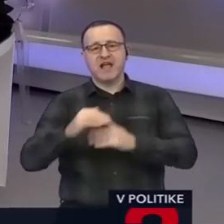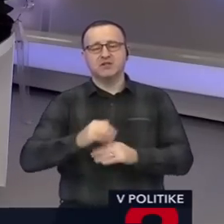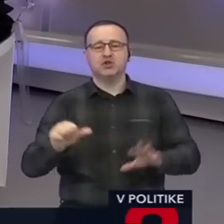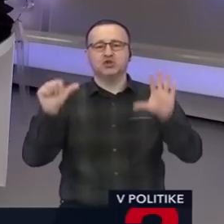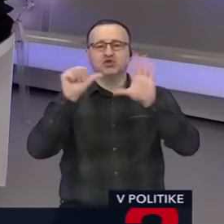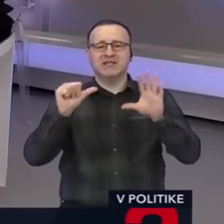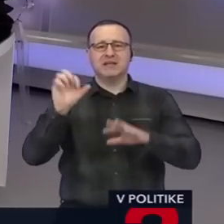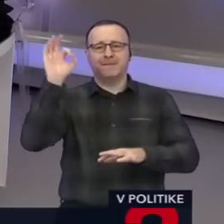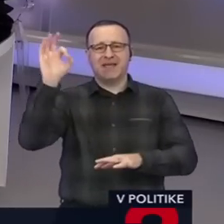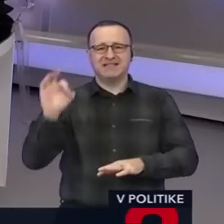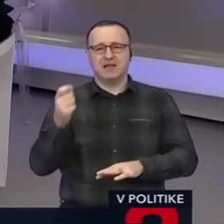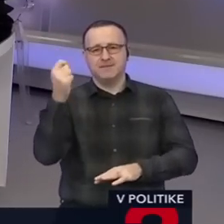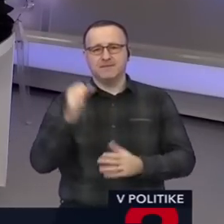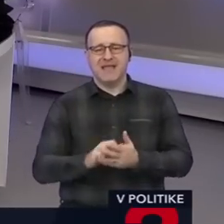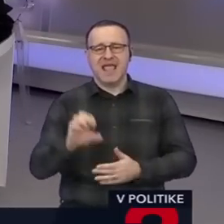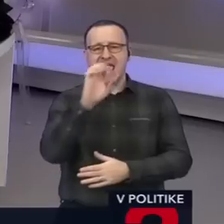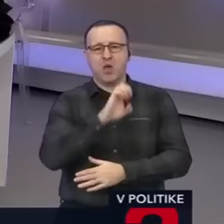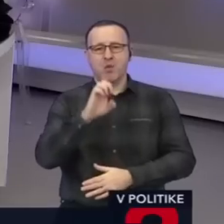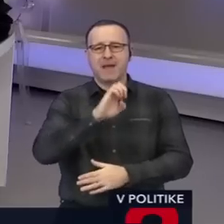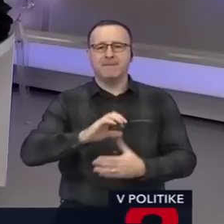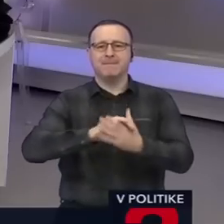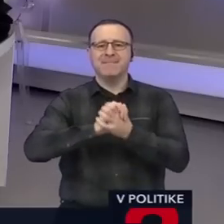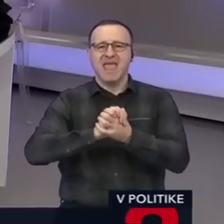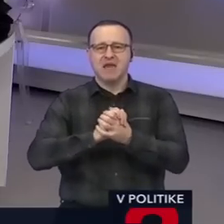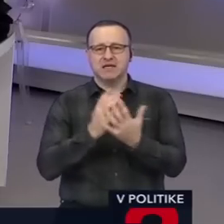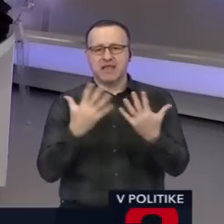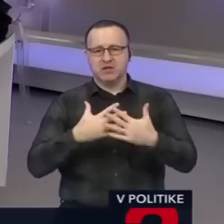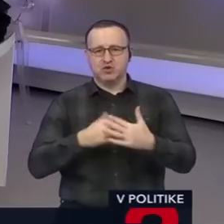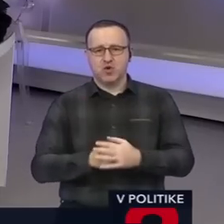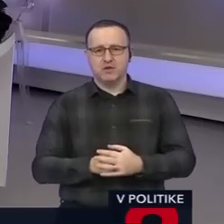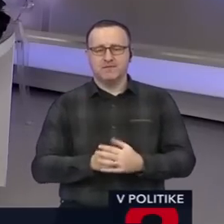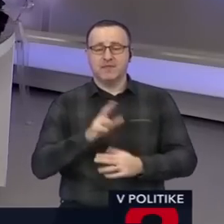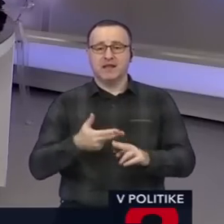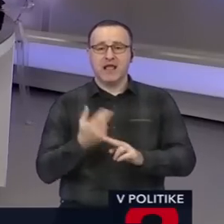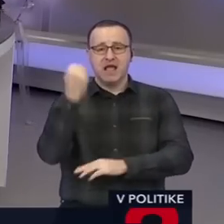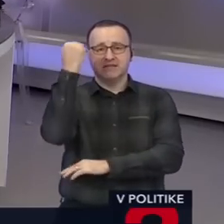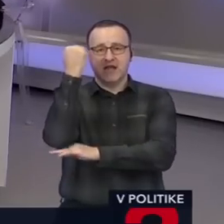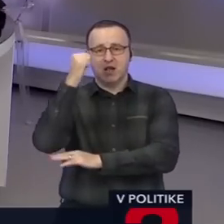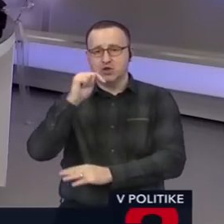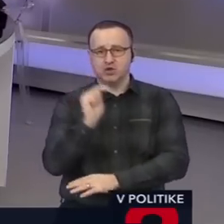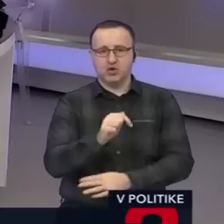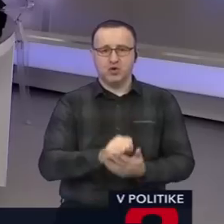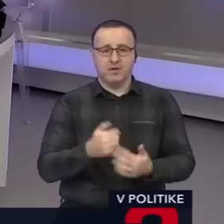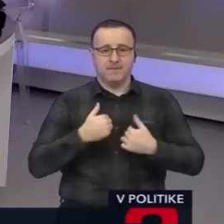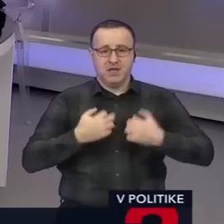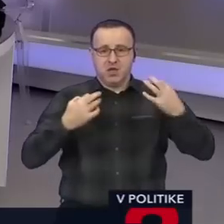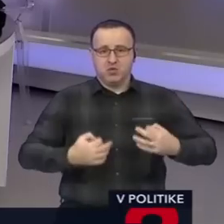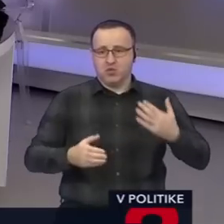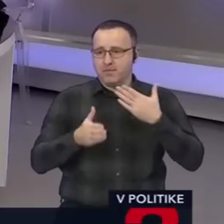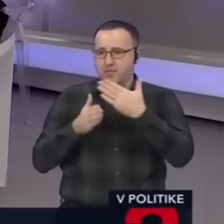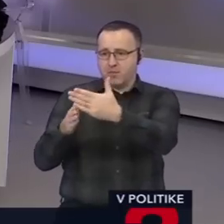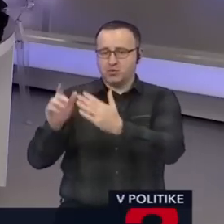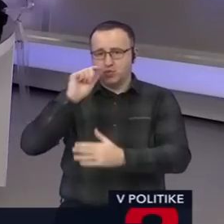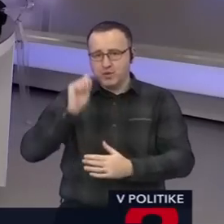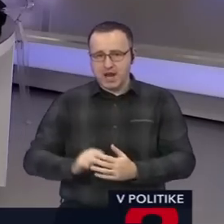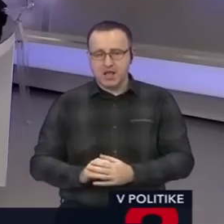ak si správne spomínam, z Európskeho mierového nástroja za tú S-300. Na základe toho, že sme jednoducho pomohli Ukrajine, tak nám napríklad